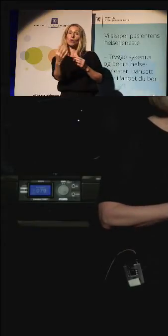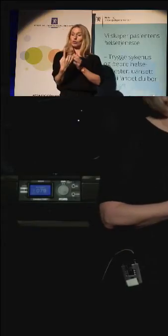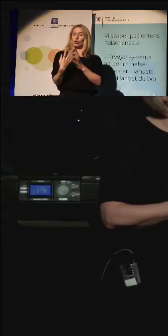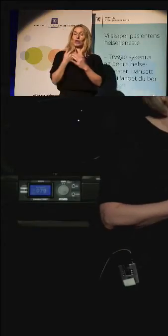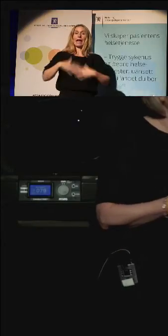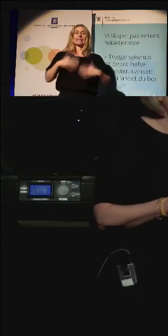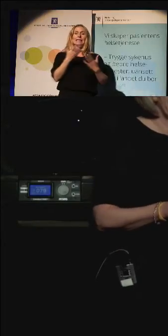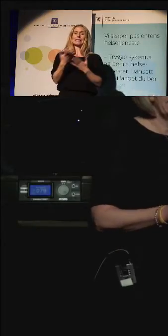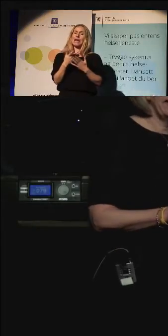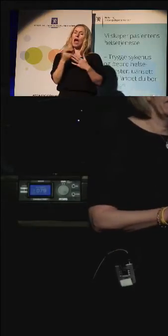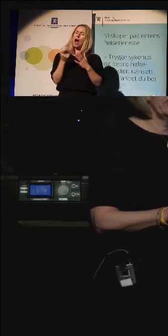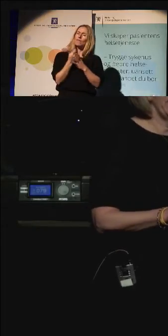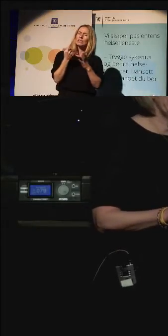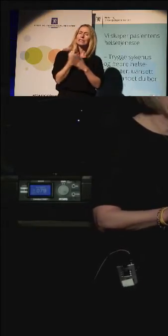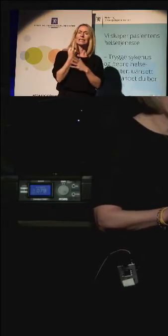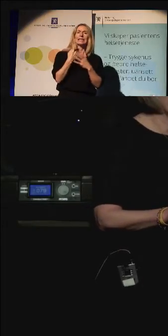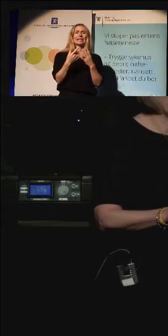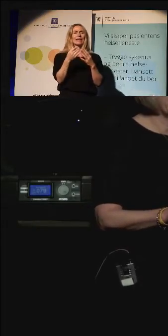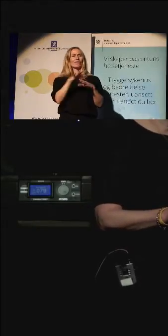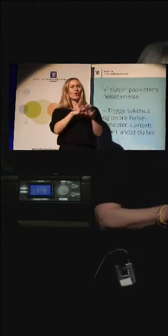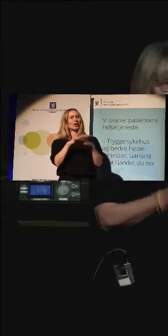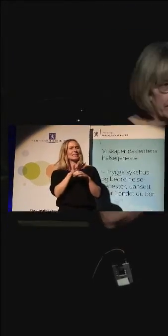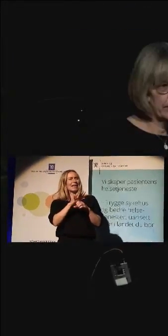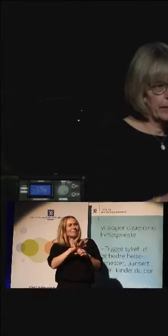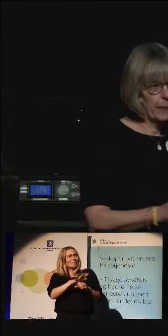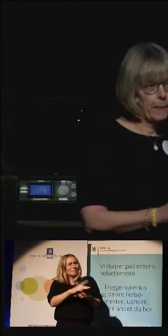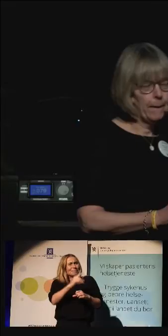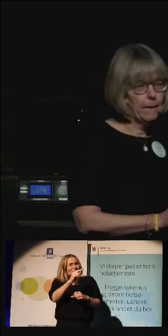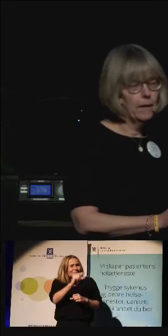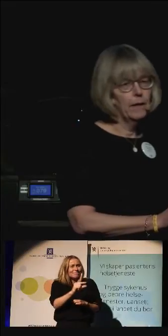føler seg krympet ned til teskjekjerringstørrelse.